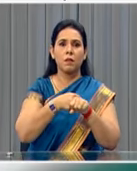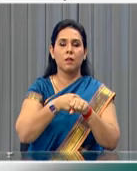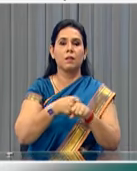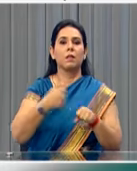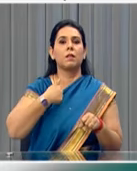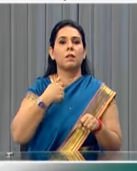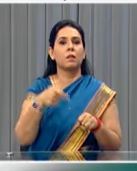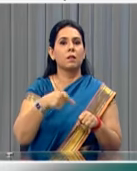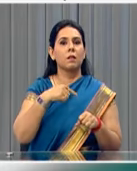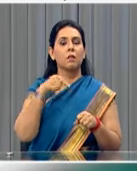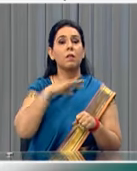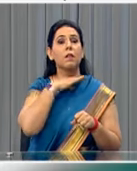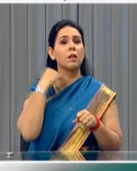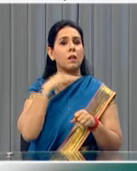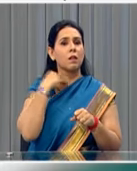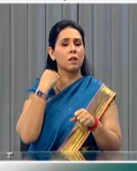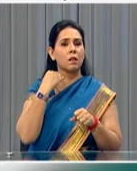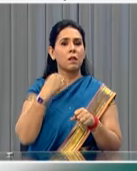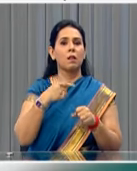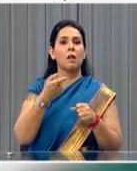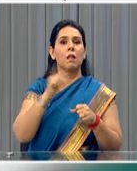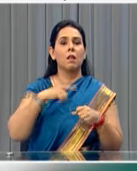अपने सर कटवाते रहे,